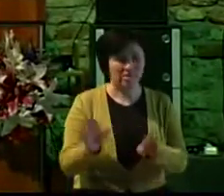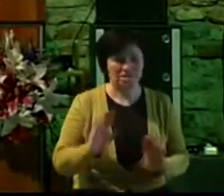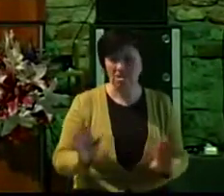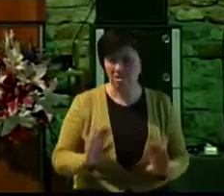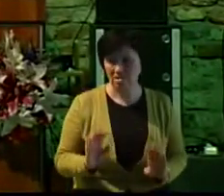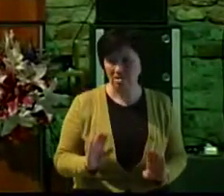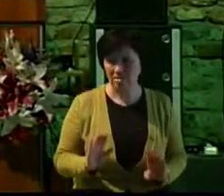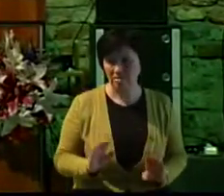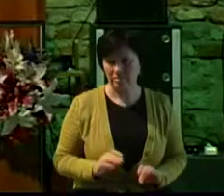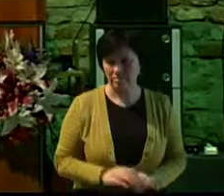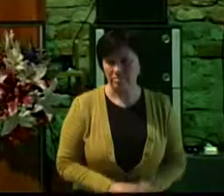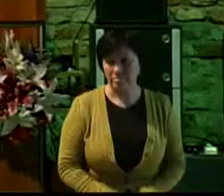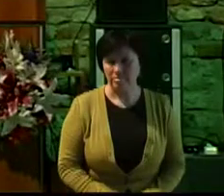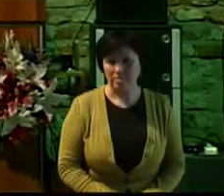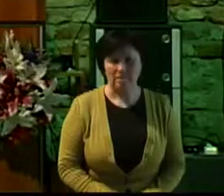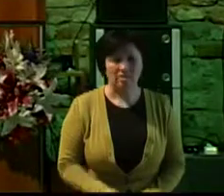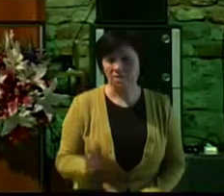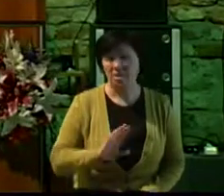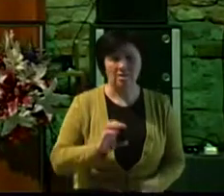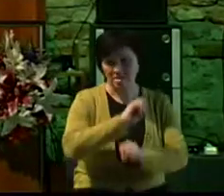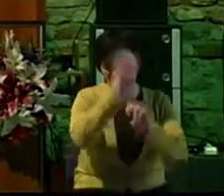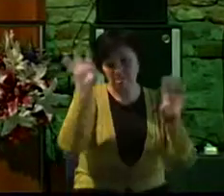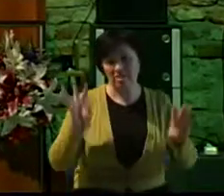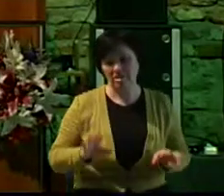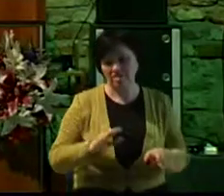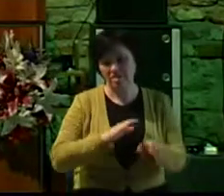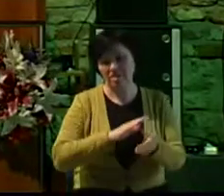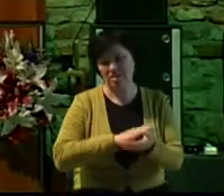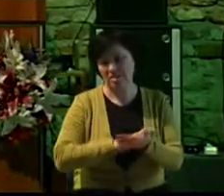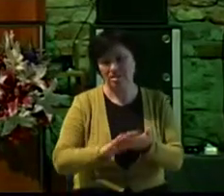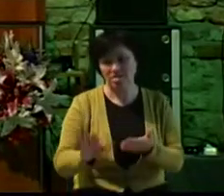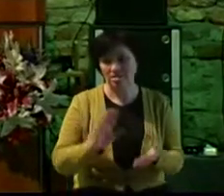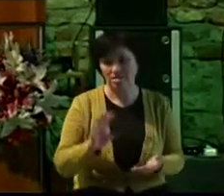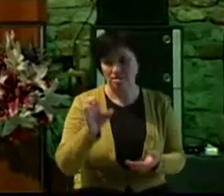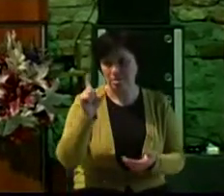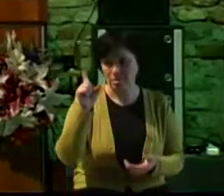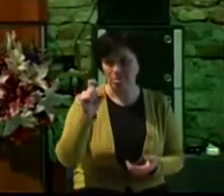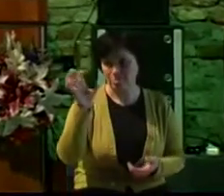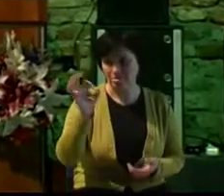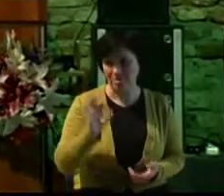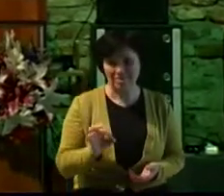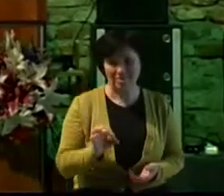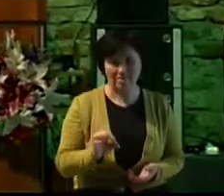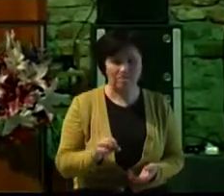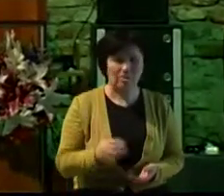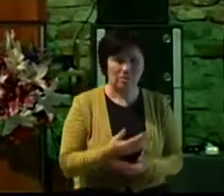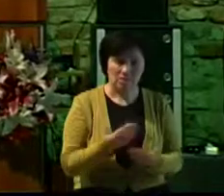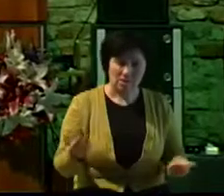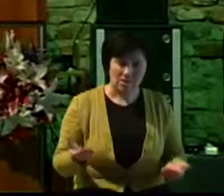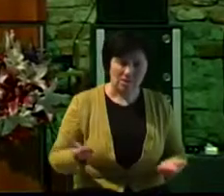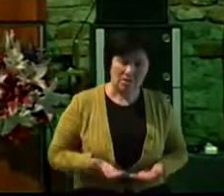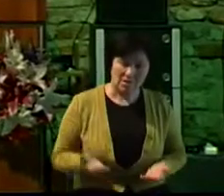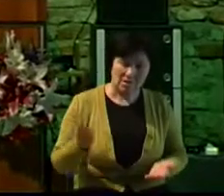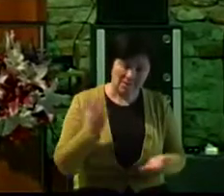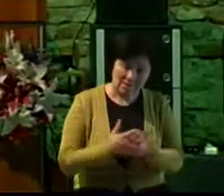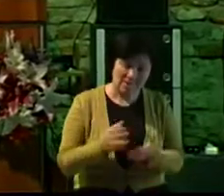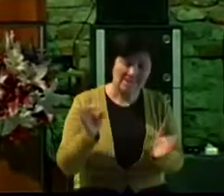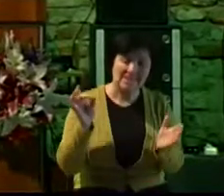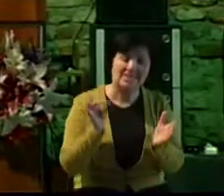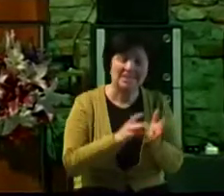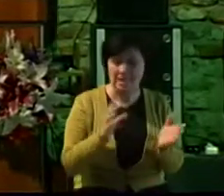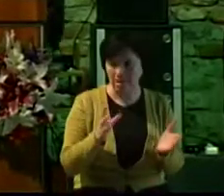совершенной в святости и чистоте. Но, тем не менее, в нашей жизни есть эта